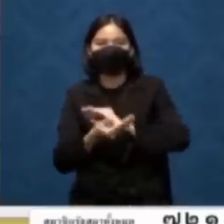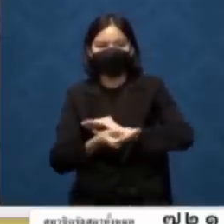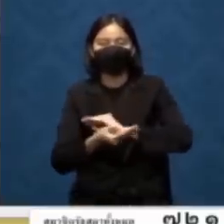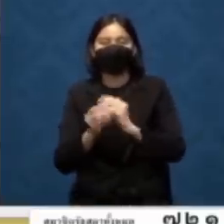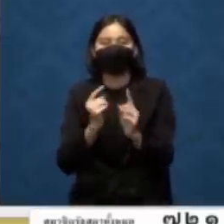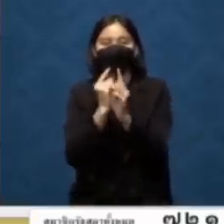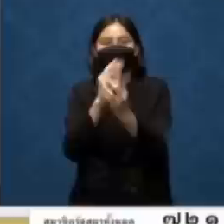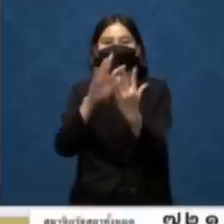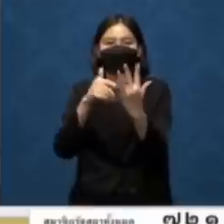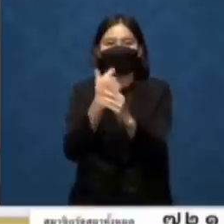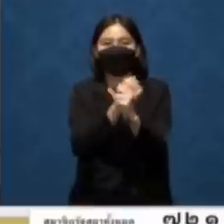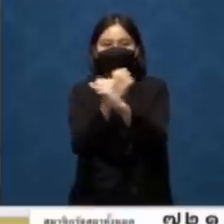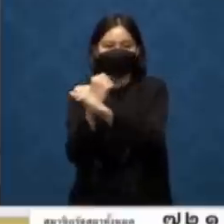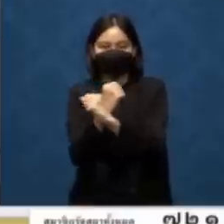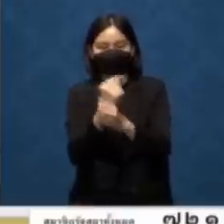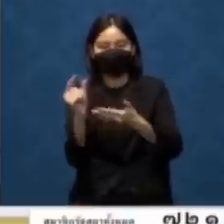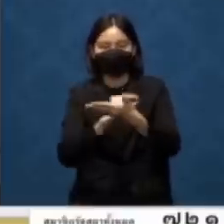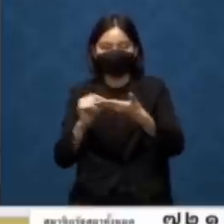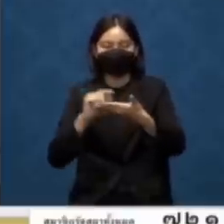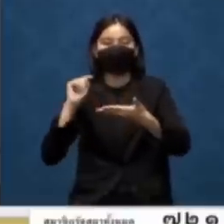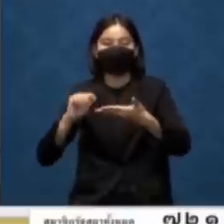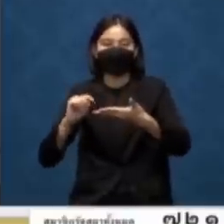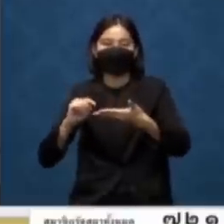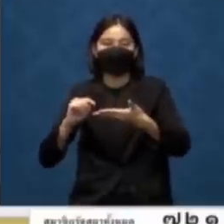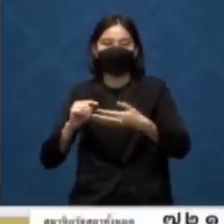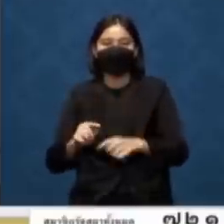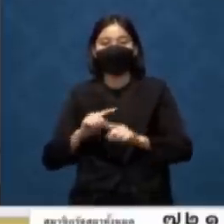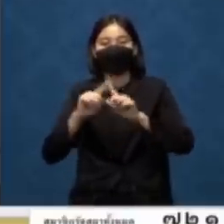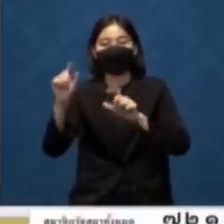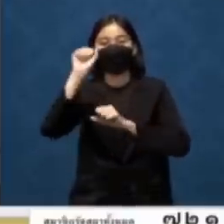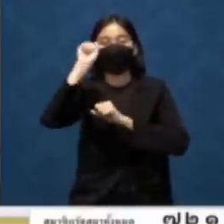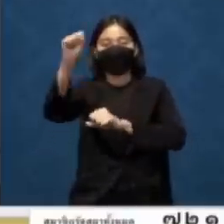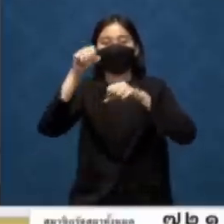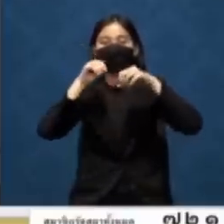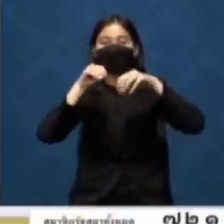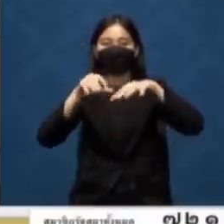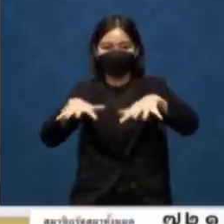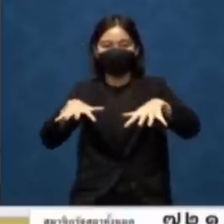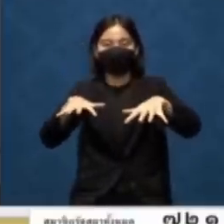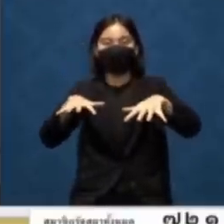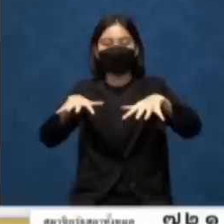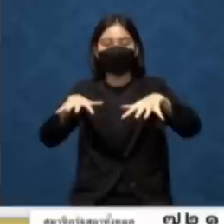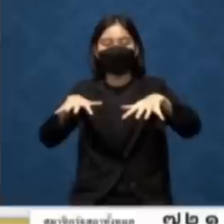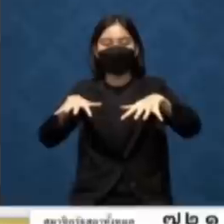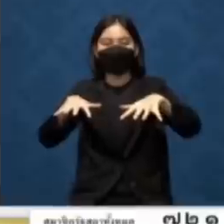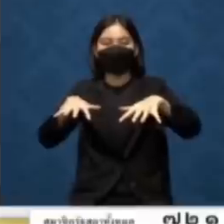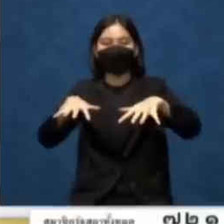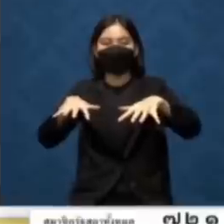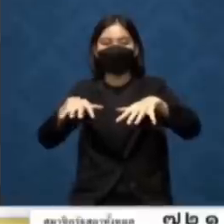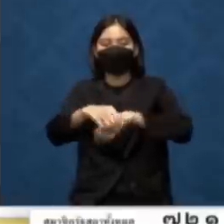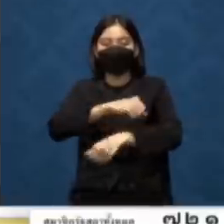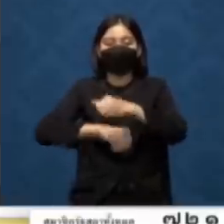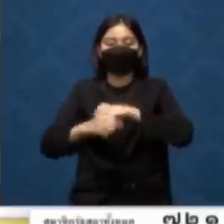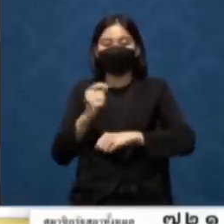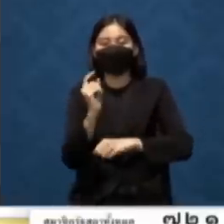หน้าเขาเลยป้องการเกีนไ้แบบนี้ครับแต่ถงเวลาประกาศใช้มาครับพอประกศใช้มาปุ๊บในทางปฏิบติ